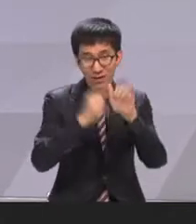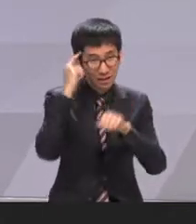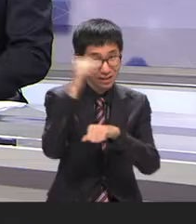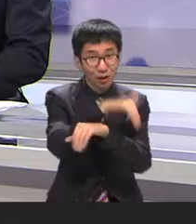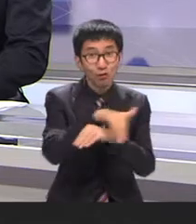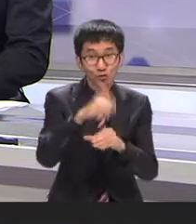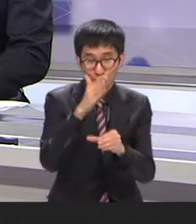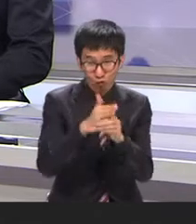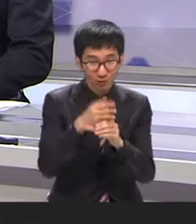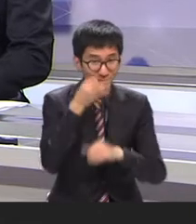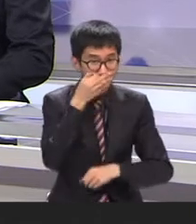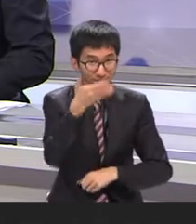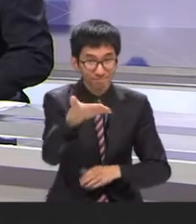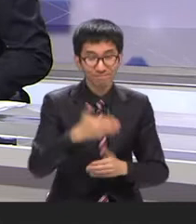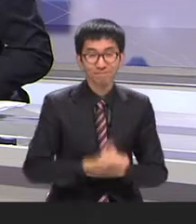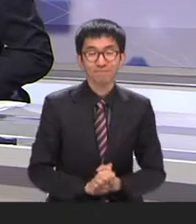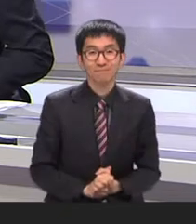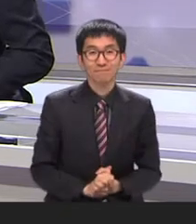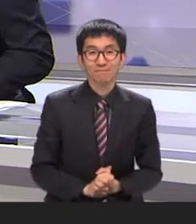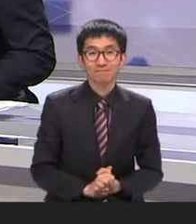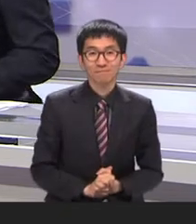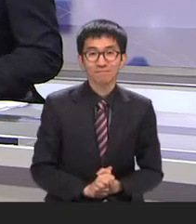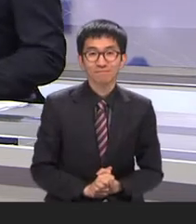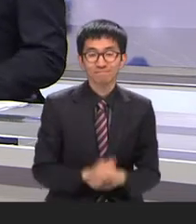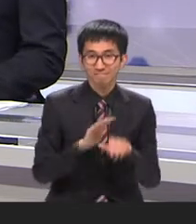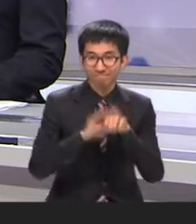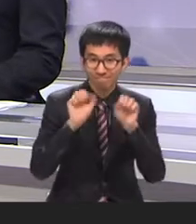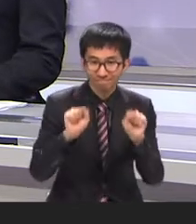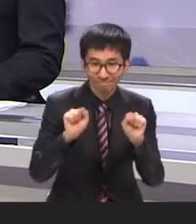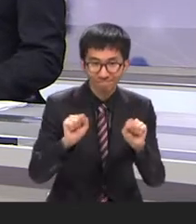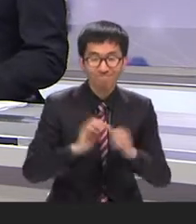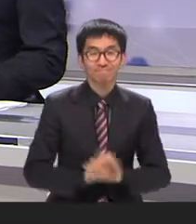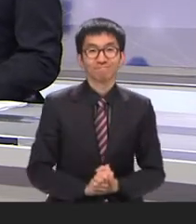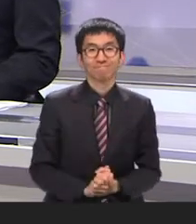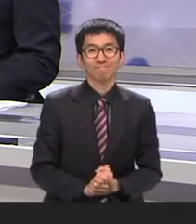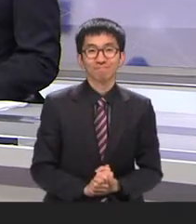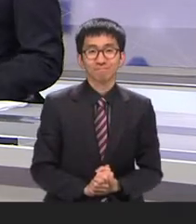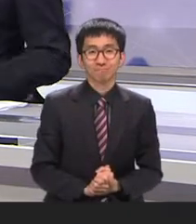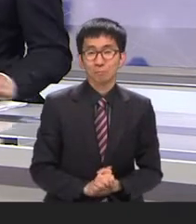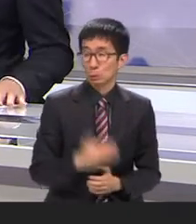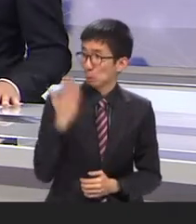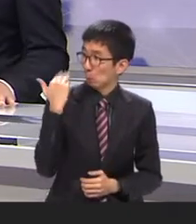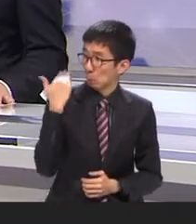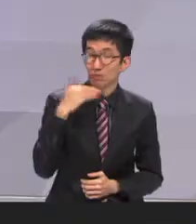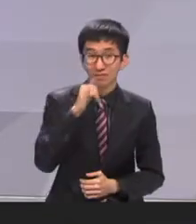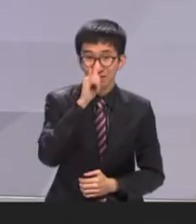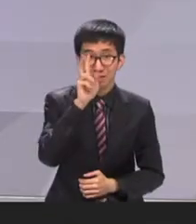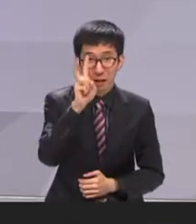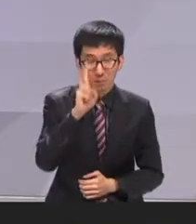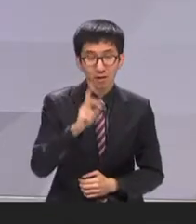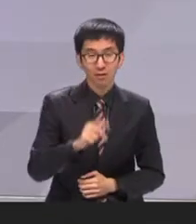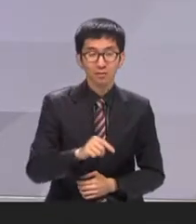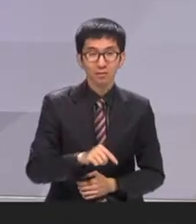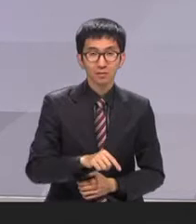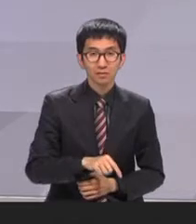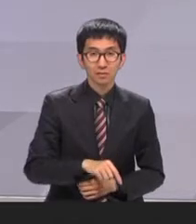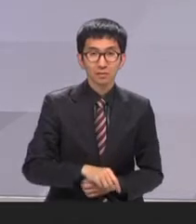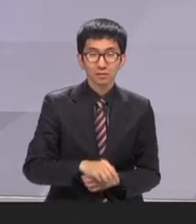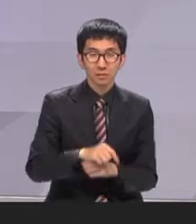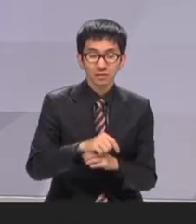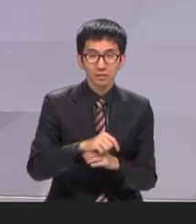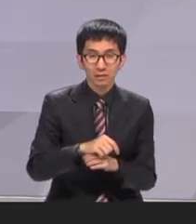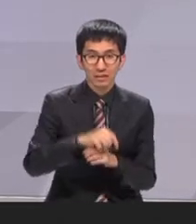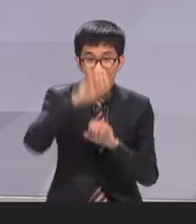와 함께합니다 어서 오시죠 안녕하세요 4 안녕하십니까 예 어 불과 얼마전 일입니다 이탈리아의 한 명품 업체